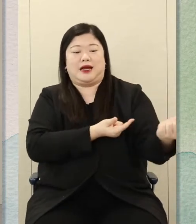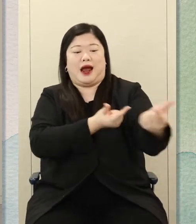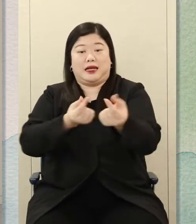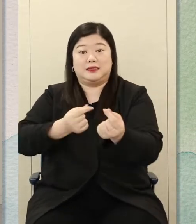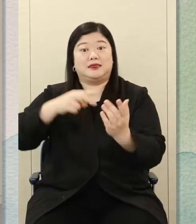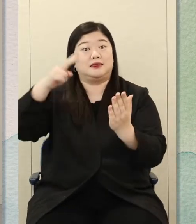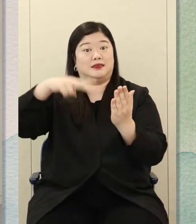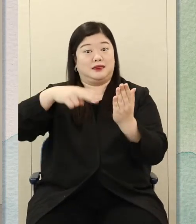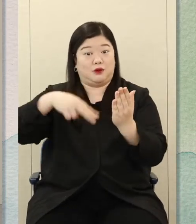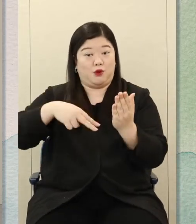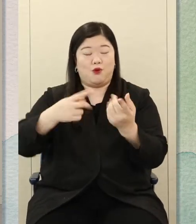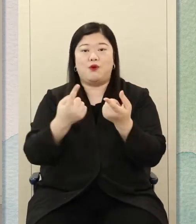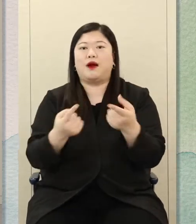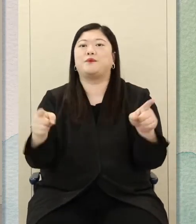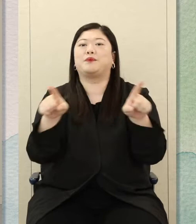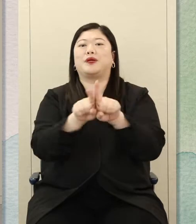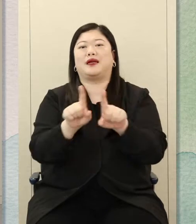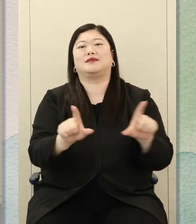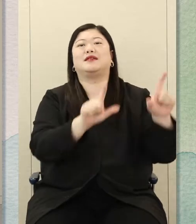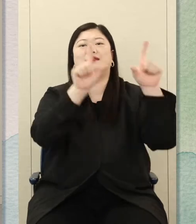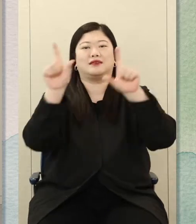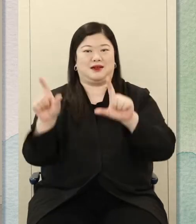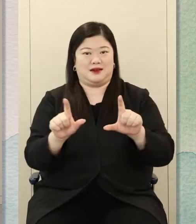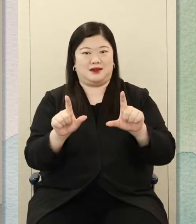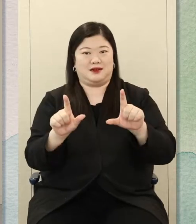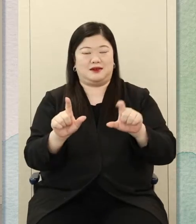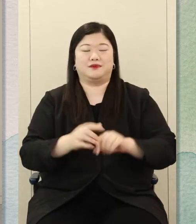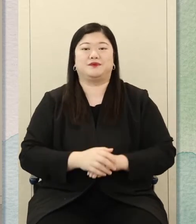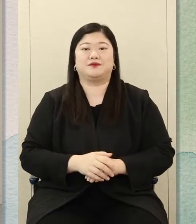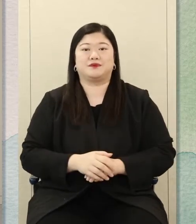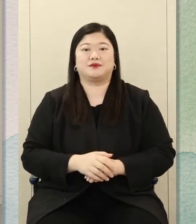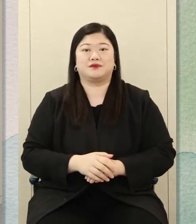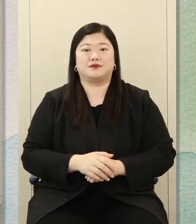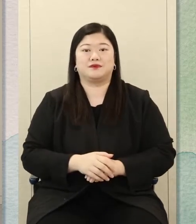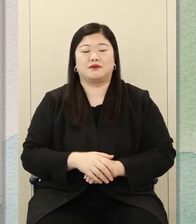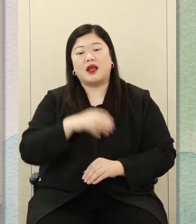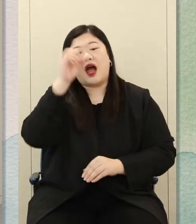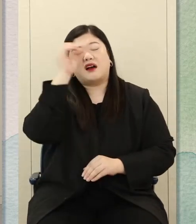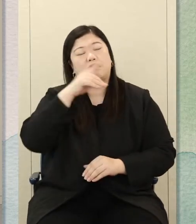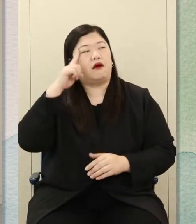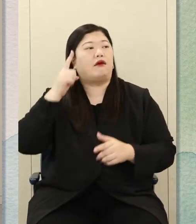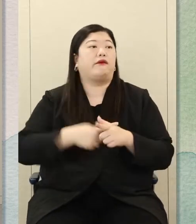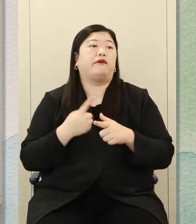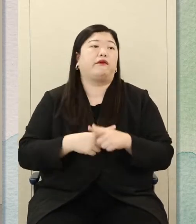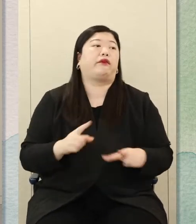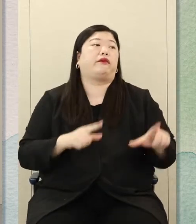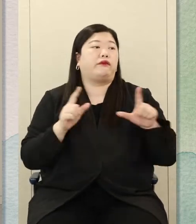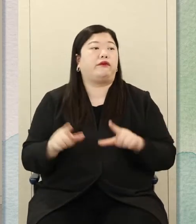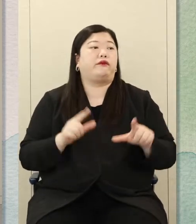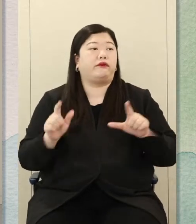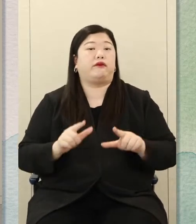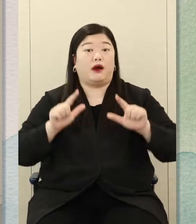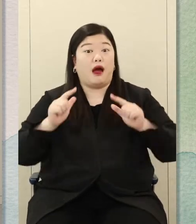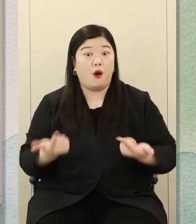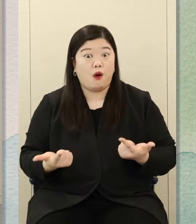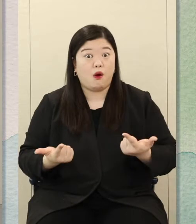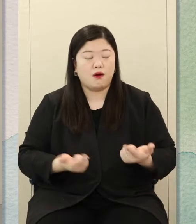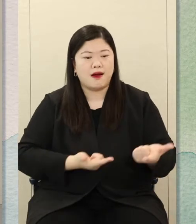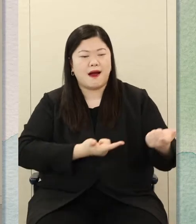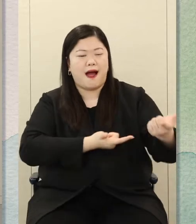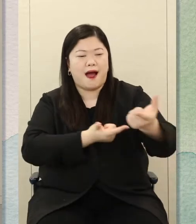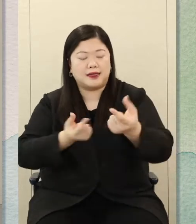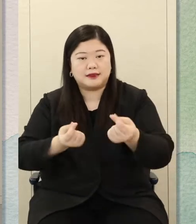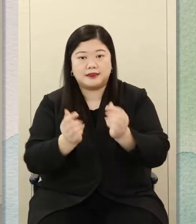중요한 가치라고 생각하고 있습니다. 그냥 살아서도 안 되고 읽으면서 살아야 되고요. 읽기만 해서도 안 되고